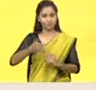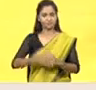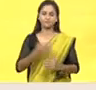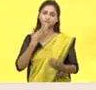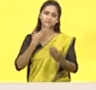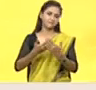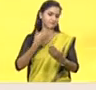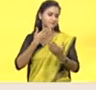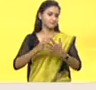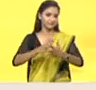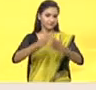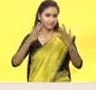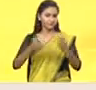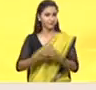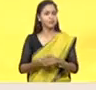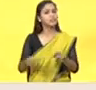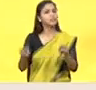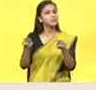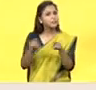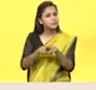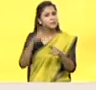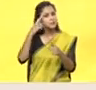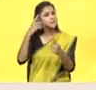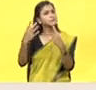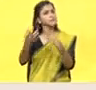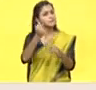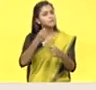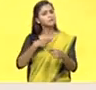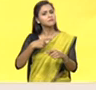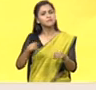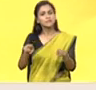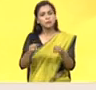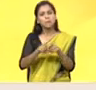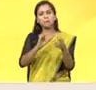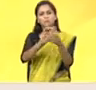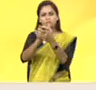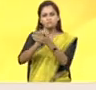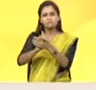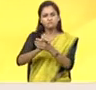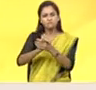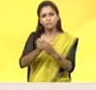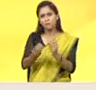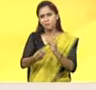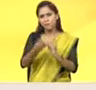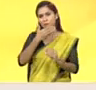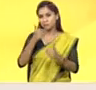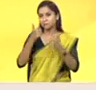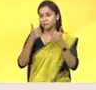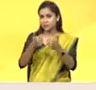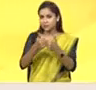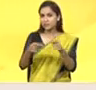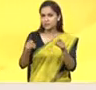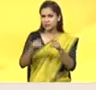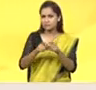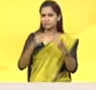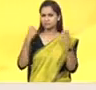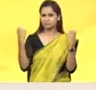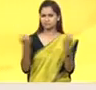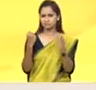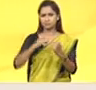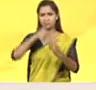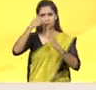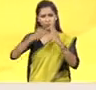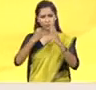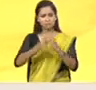बहुत धन्यवाद आपका। उसी उपलब्धि के दौरान हम लोगों की दोस्ती काफी गहरी हुई और इस तरीके के कठिन प्रोजेक्ट्स और